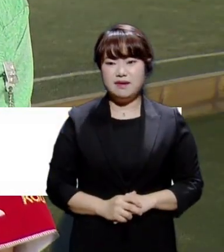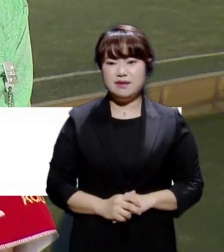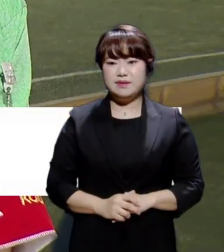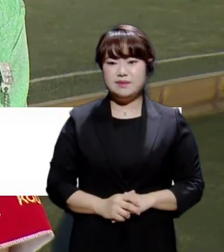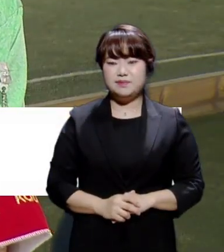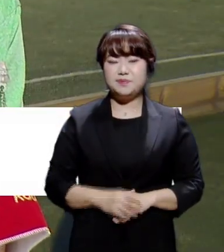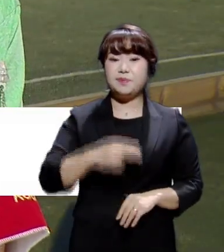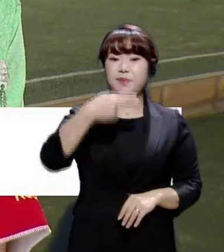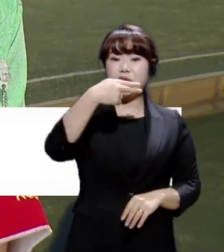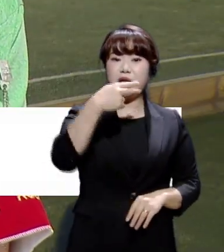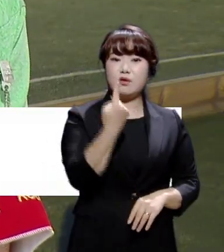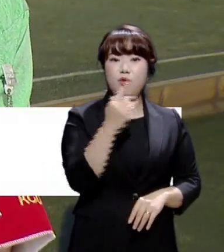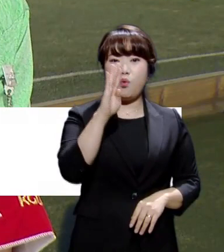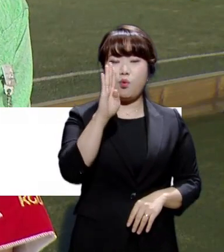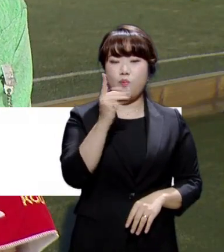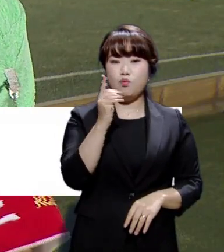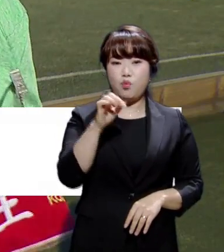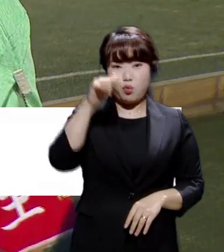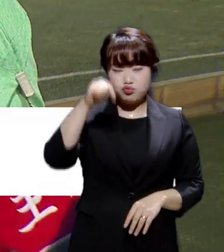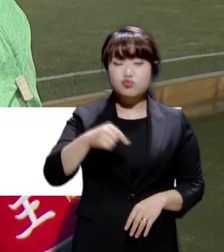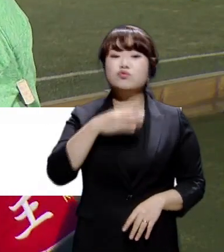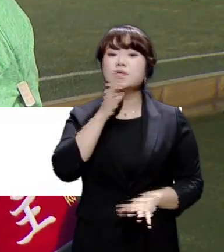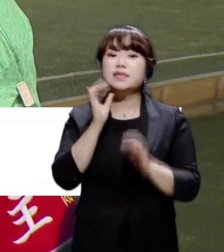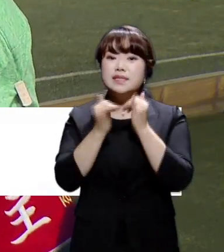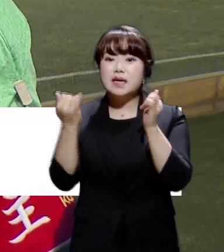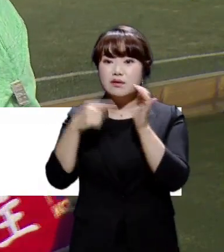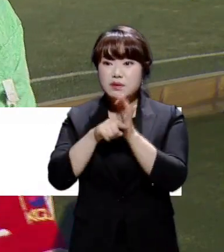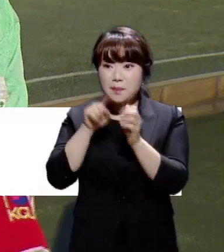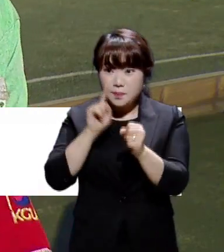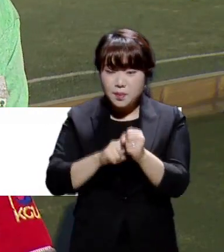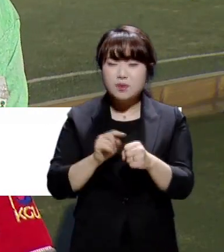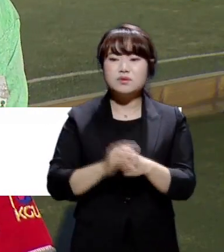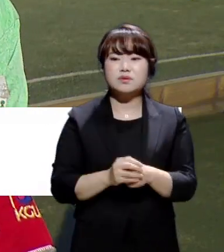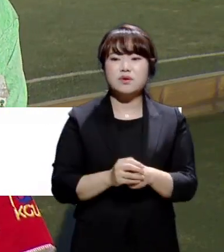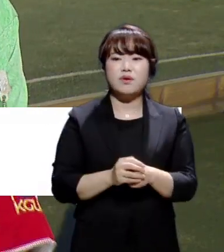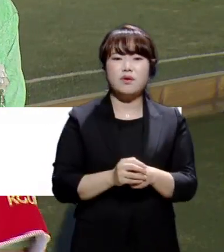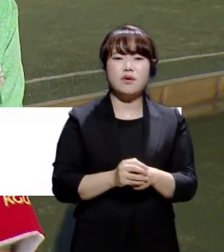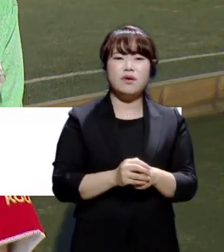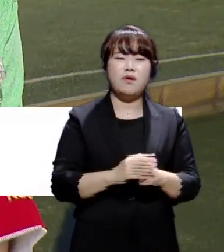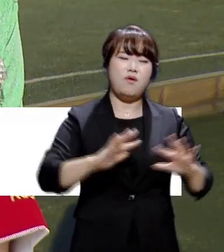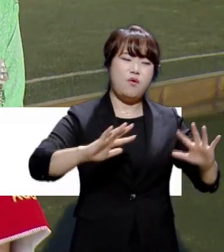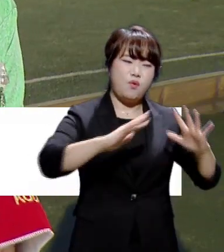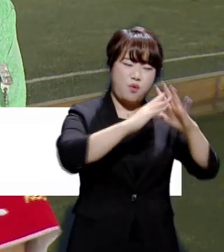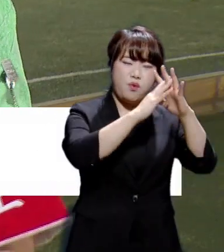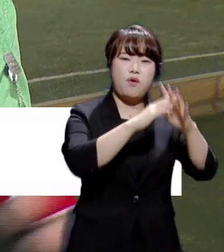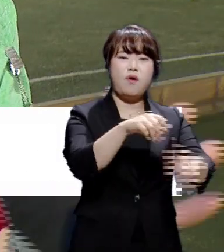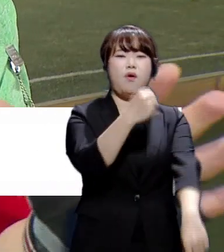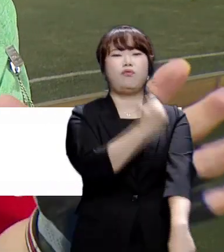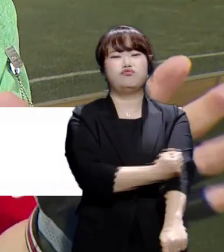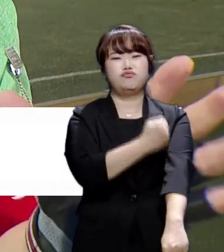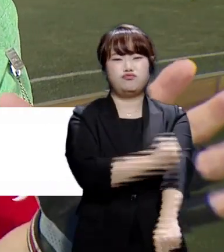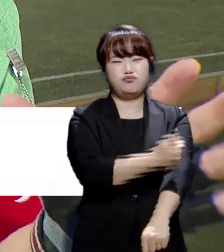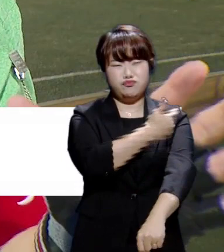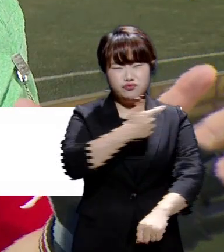이 도봉구 이 노인들 위해서 이 마련한 겁니다. 아주 어렵게 마련한 겁니다. 이걸 다시